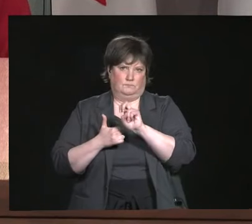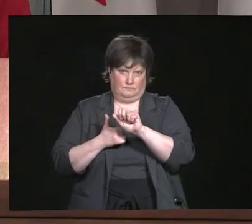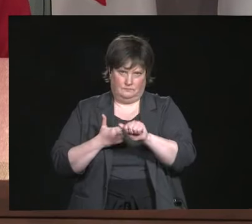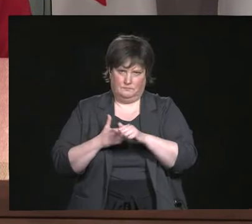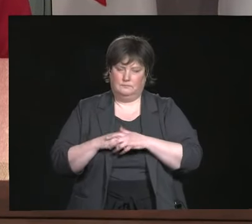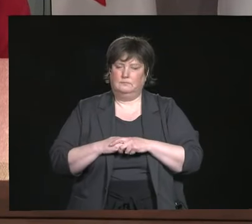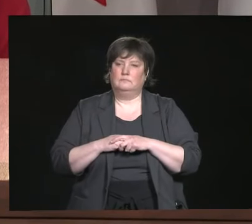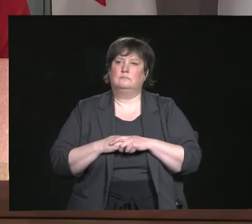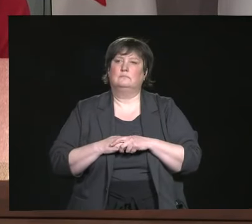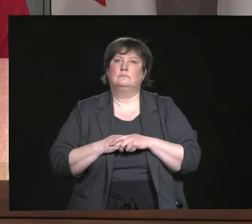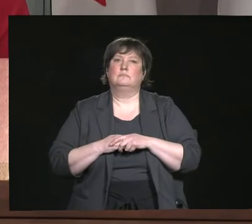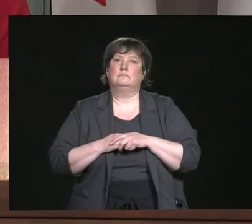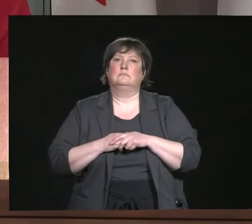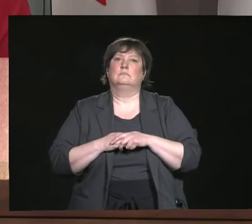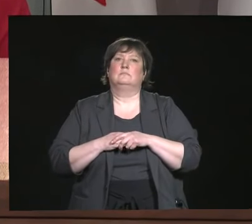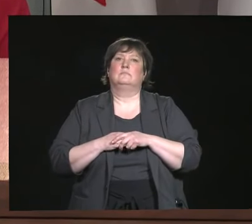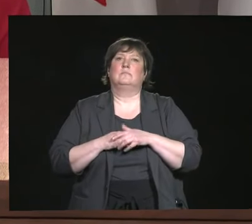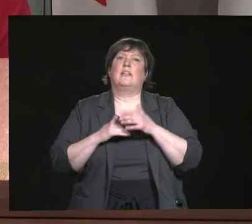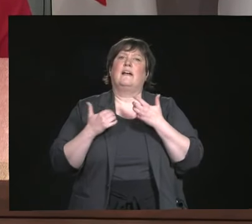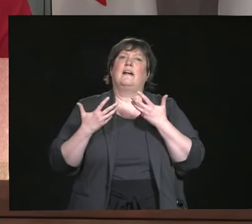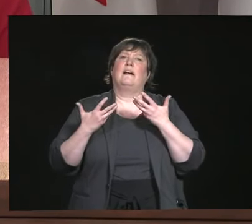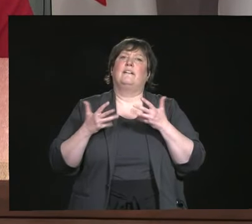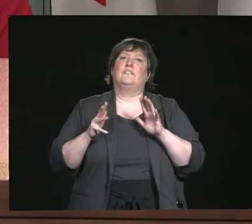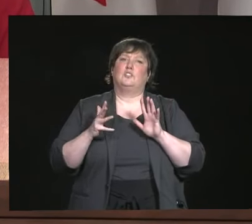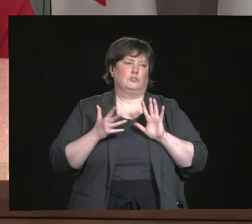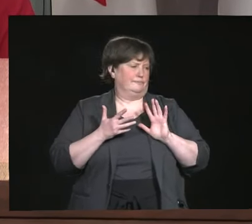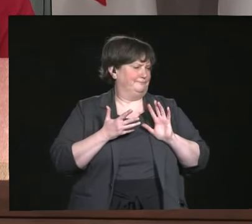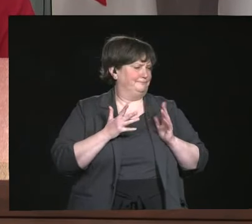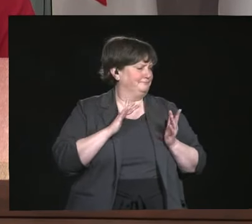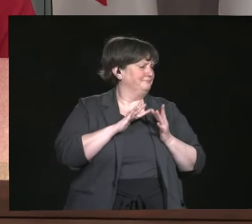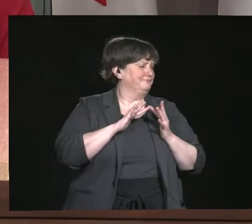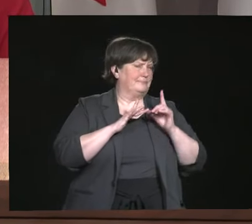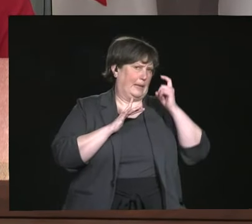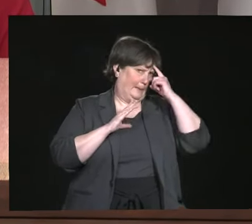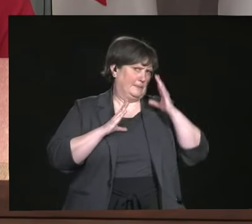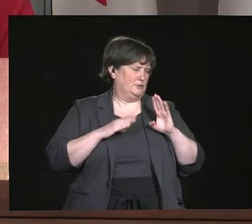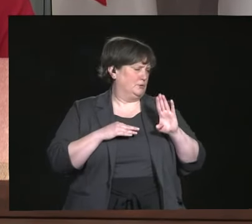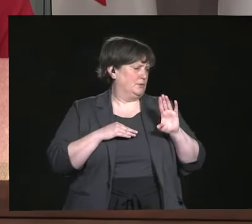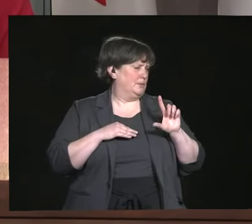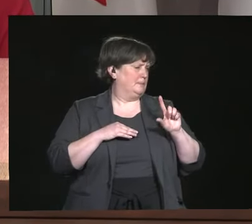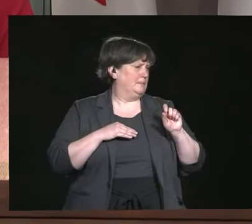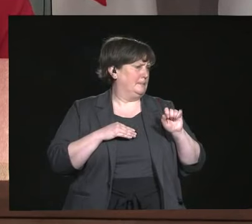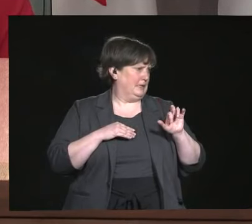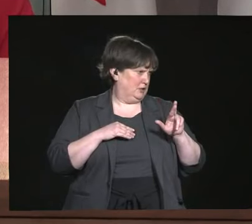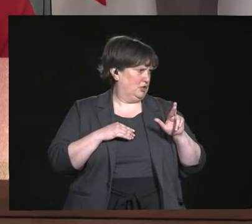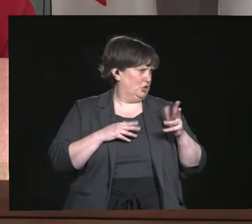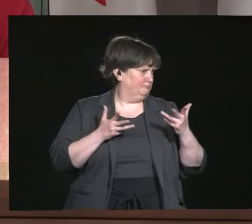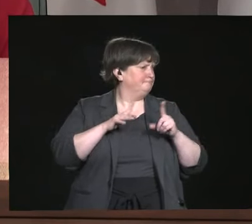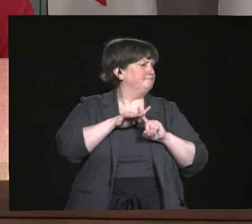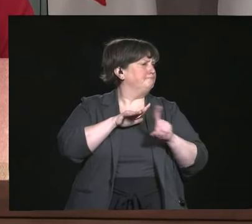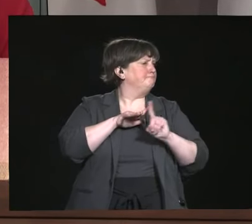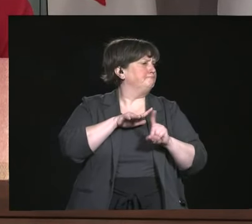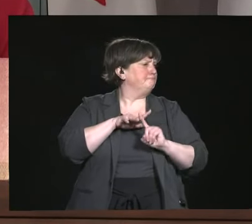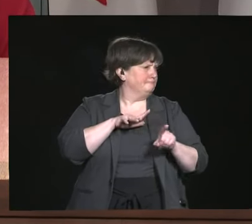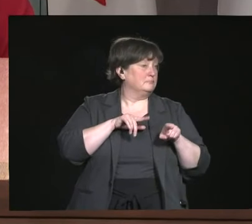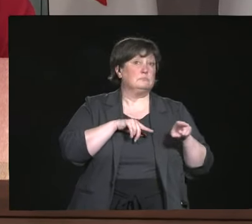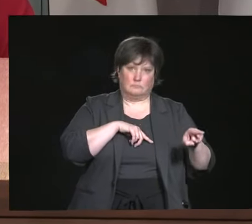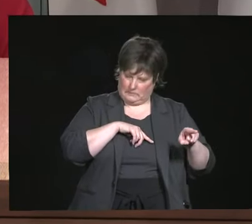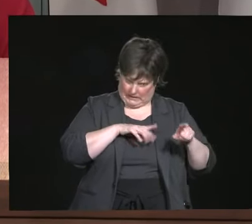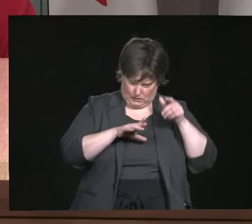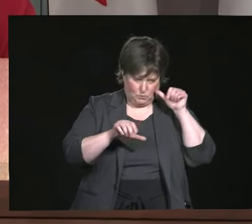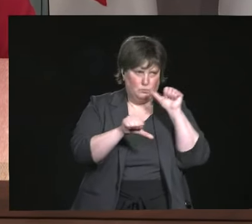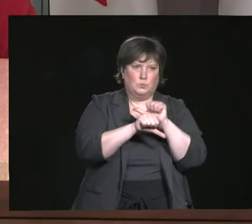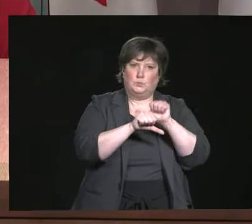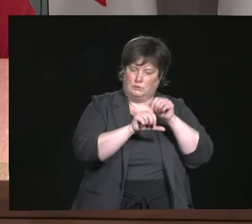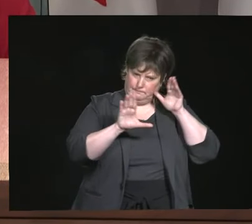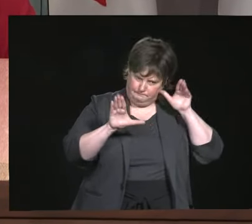matin concernant cet enjeu. Il est très engagé et aussi notre ambassadeur aux États-Unis, Kirsten